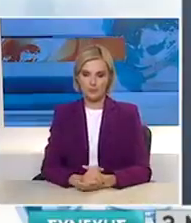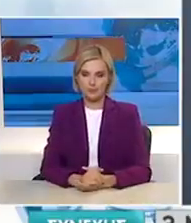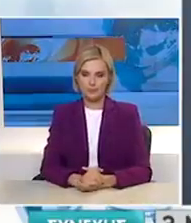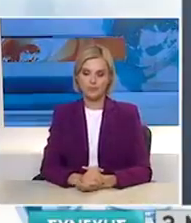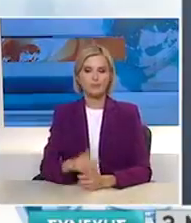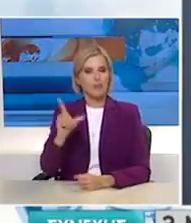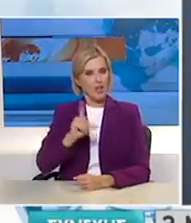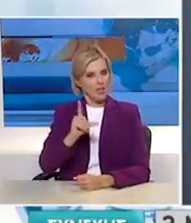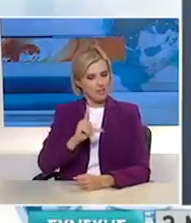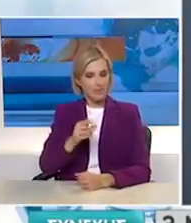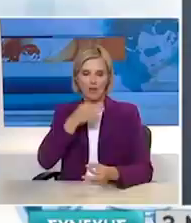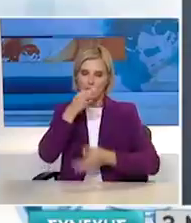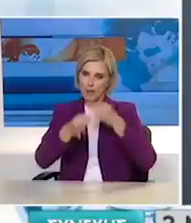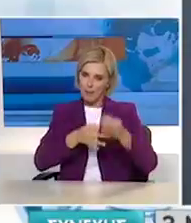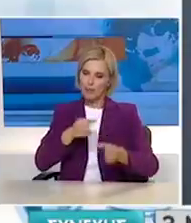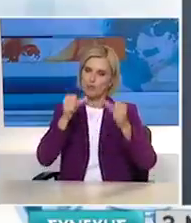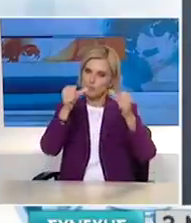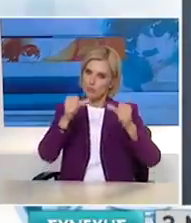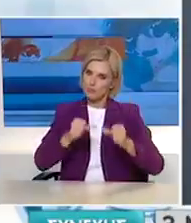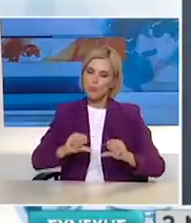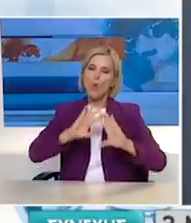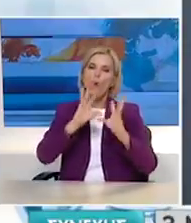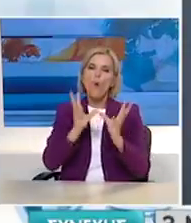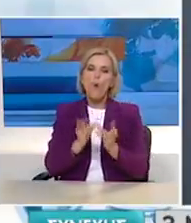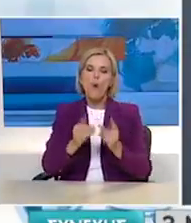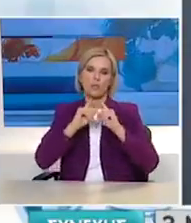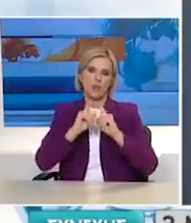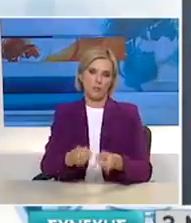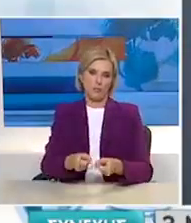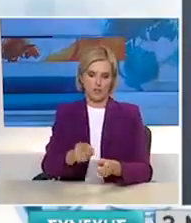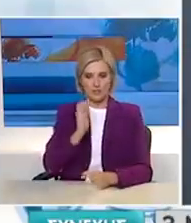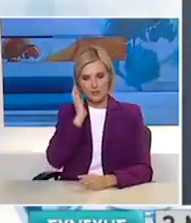τη Δευτέρα νομίζω θα έχουμε μια εισήγηση σαν Επιτροπή ώστε να ληφθούν οι κατάλληλες αποφάσεις από την ηγεσία.